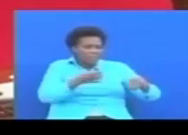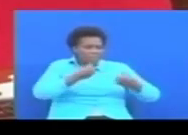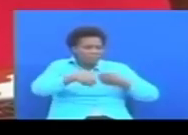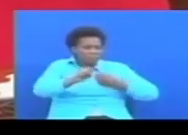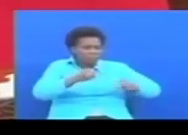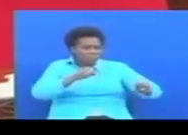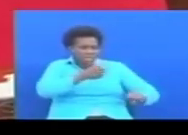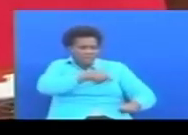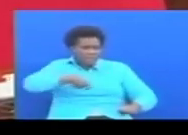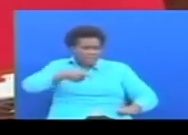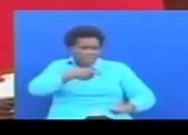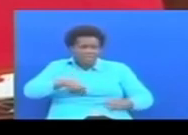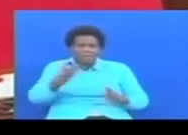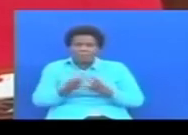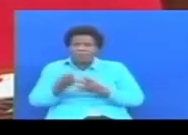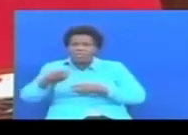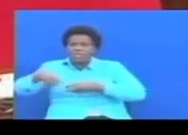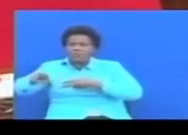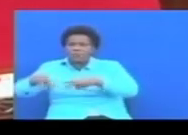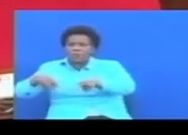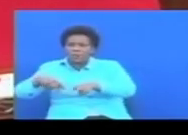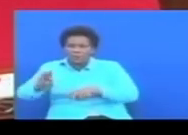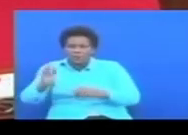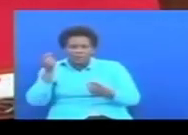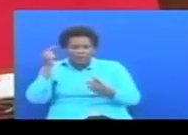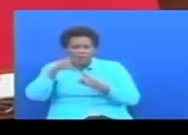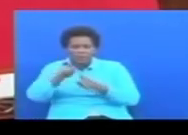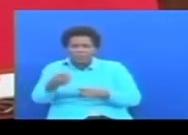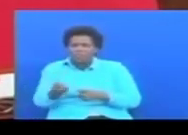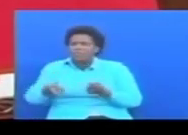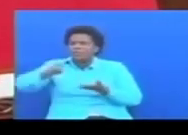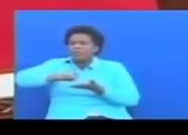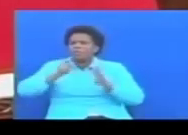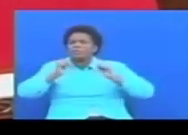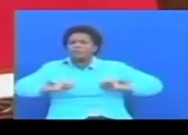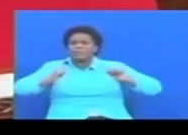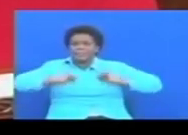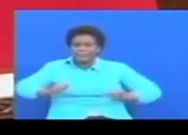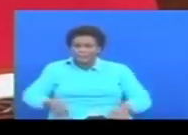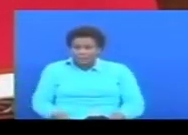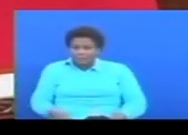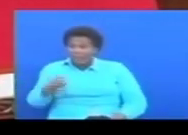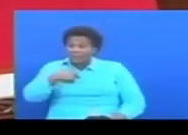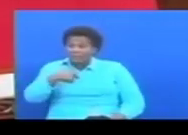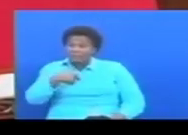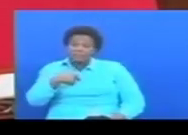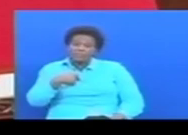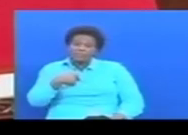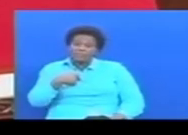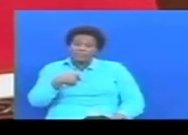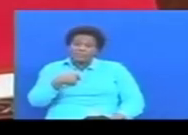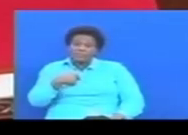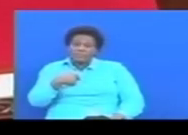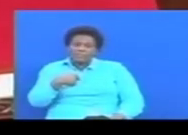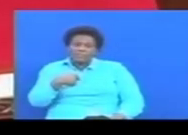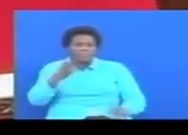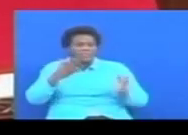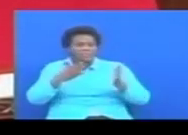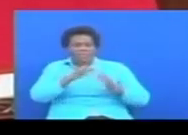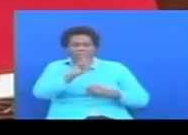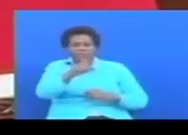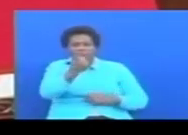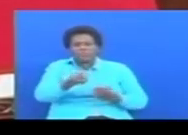utalii katika eneo lile la Kitulo. Lakini pia nilikuwa na swali dogo la nyongeza tu kwamba pamoja na hao wanyama ambao wanapeleka, kwa